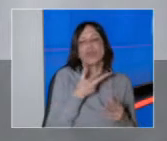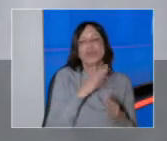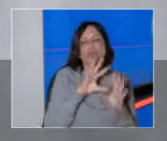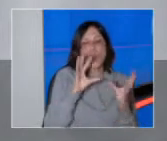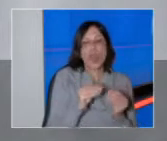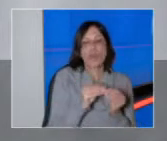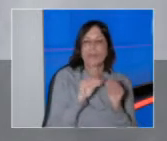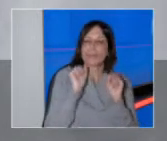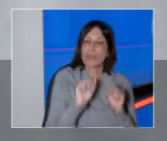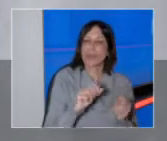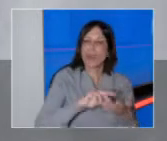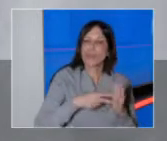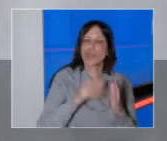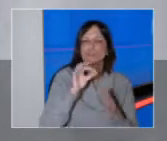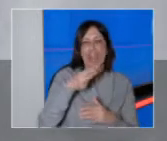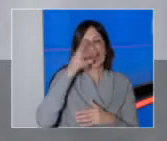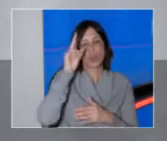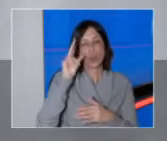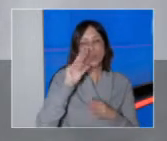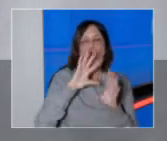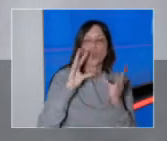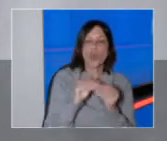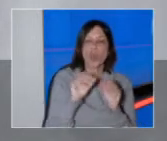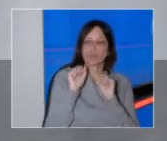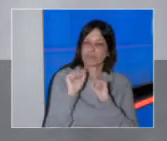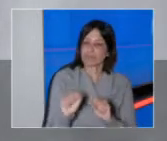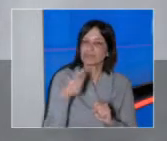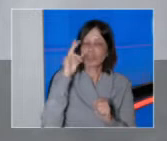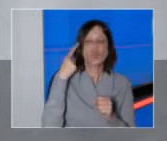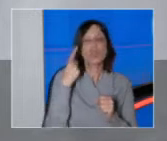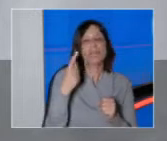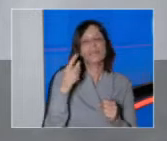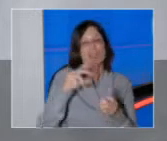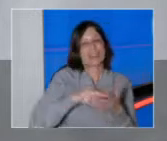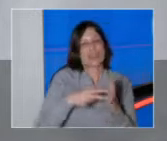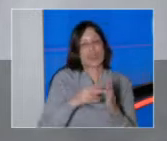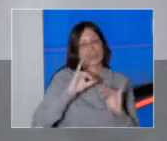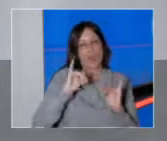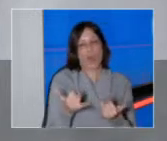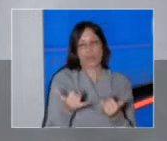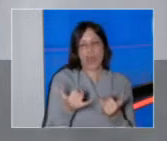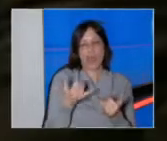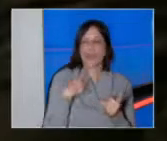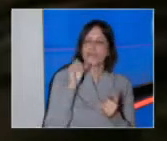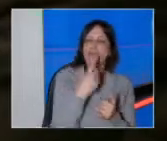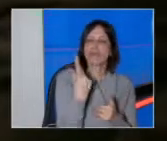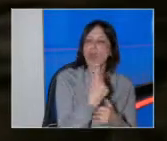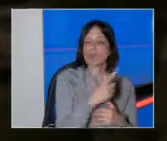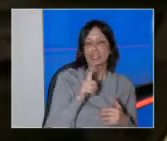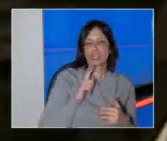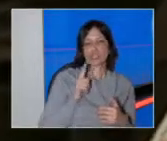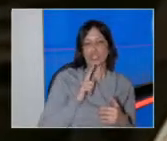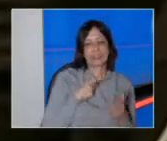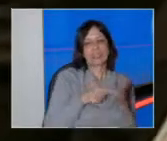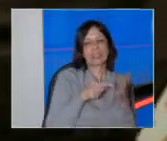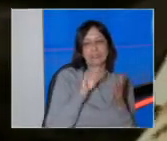במדיניות של הליכוד, הם כולם סינגרו עליהם, כולם יודעים שהיא המדיניות הנכונה. אז הם באים באופן אישי, כל אחד